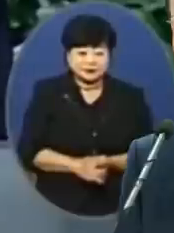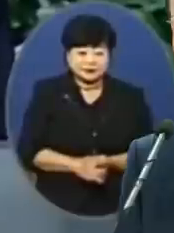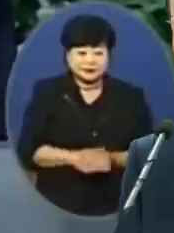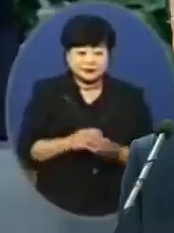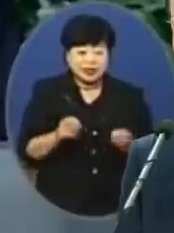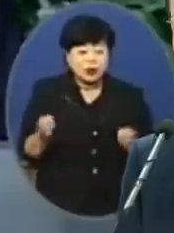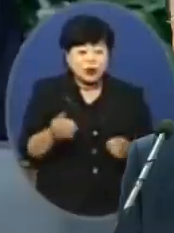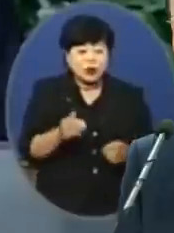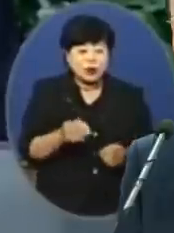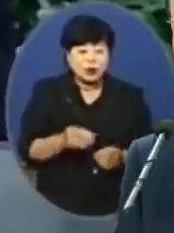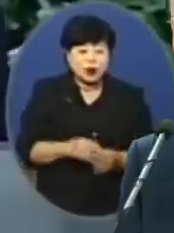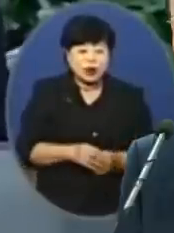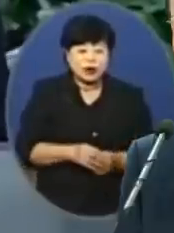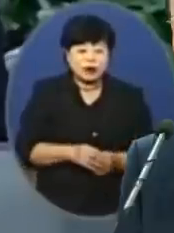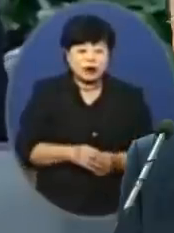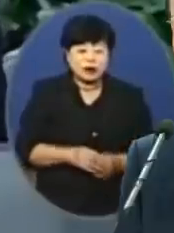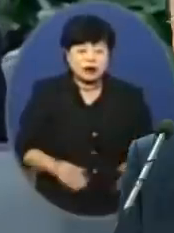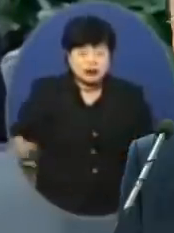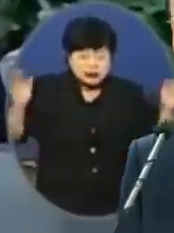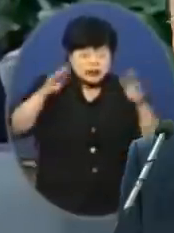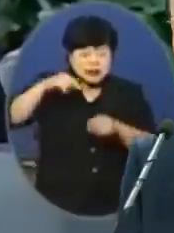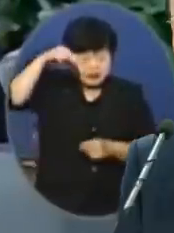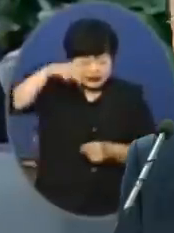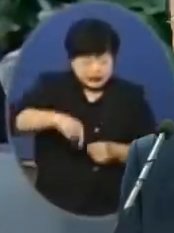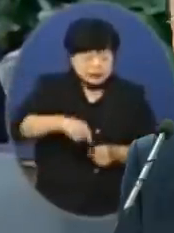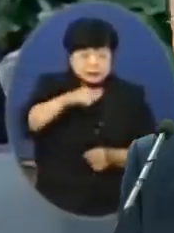땅이 공허하고 혼돈함에 허감에 깊음 위에 있을 때